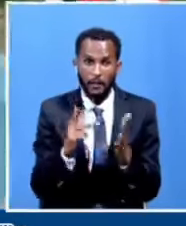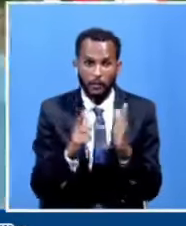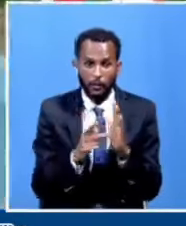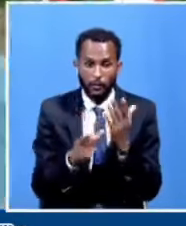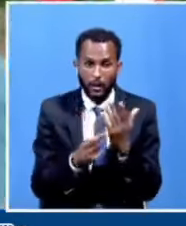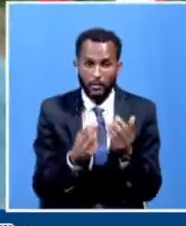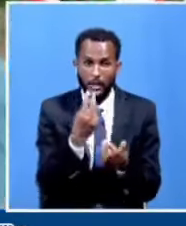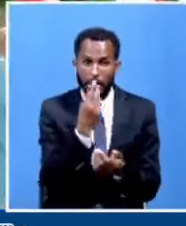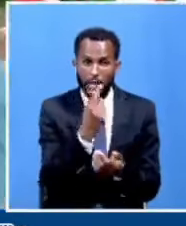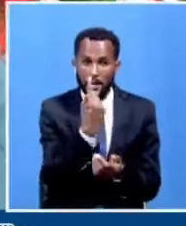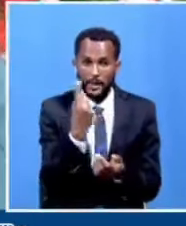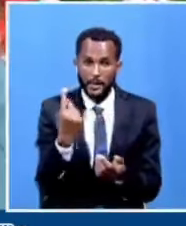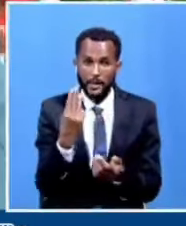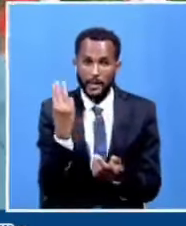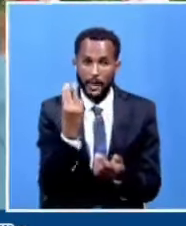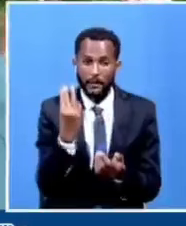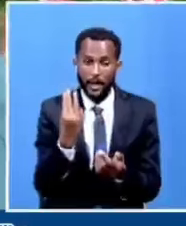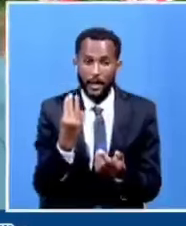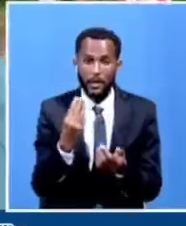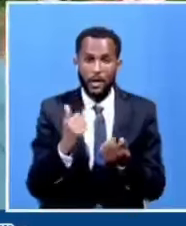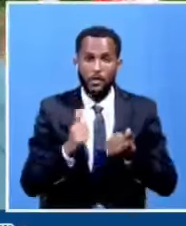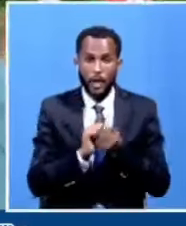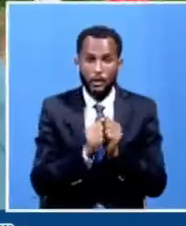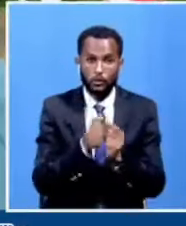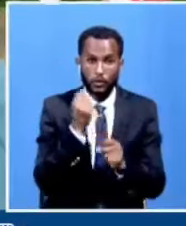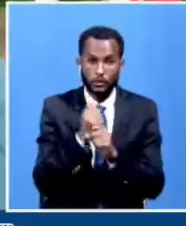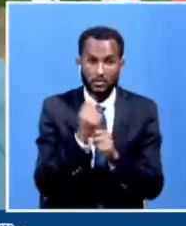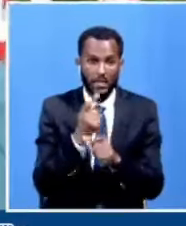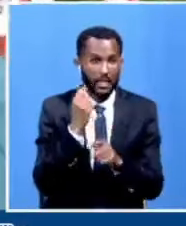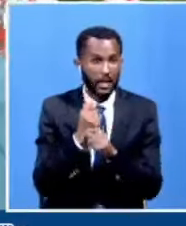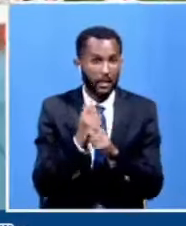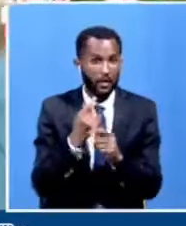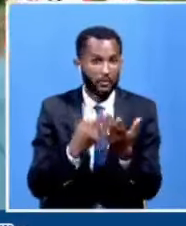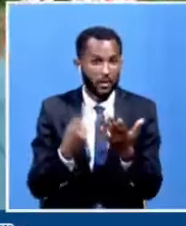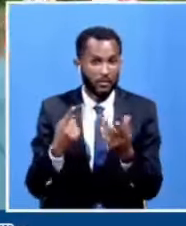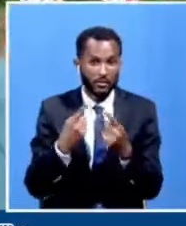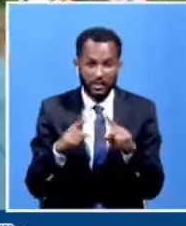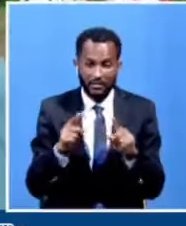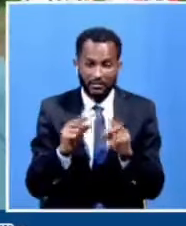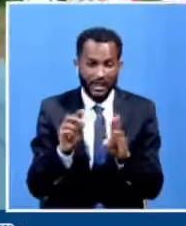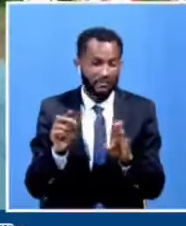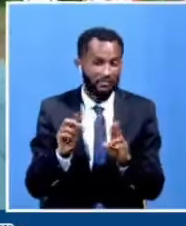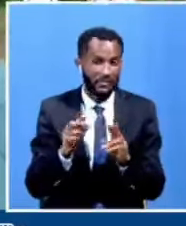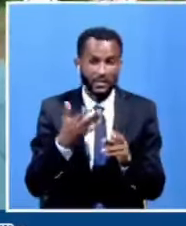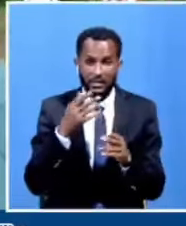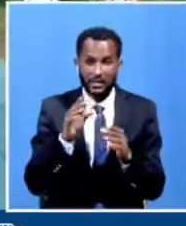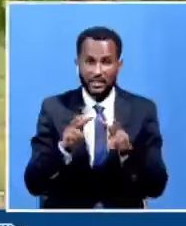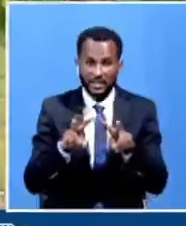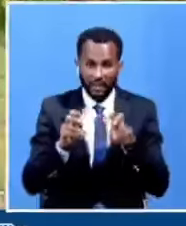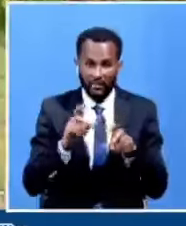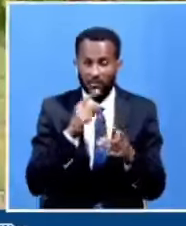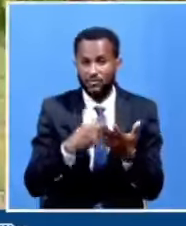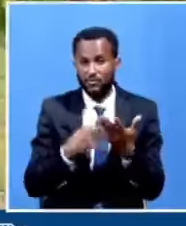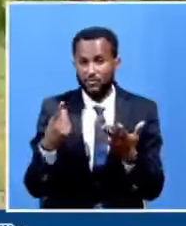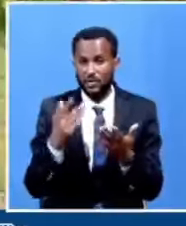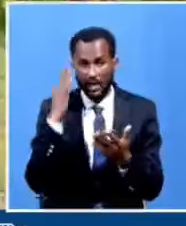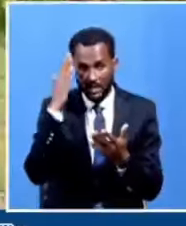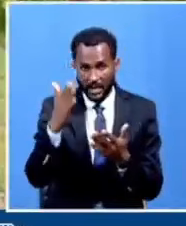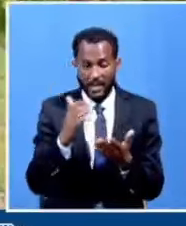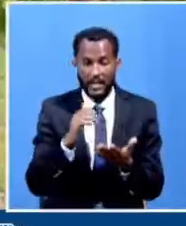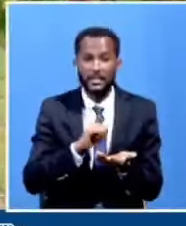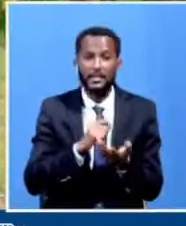حد حد أبيع مزوهت سفرة لو يزول لأن زين تجاره النت بتعمي زقدر إنا أو كده ما ينها زقدر إيزي نقد سالجن